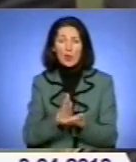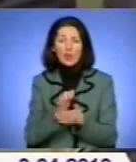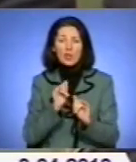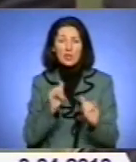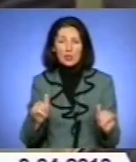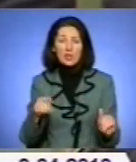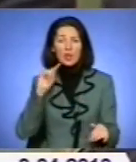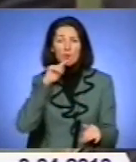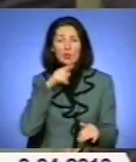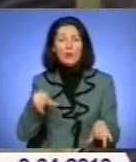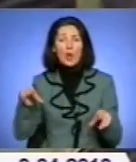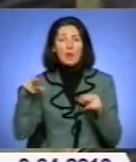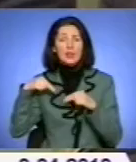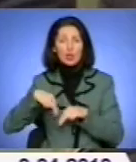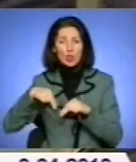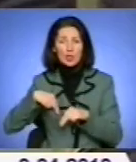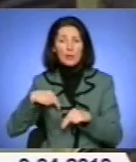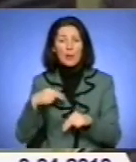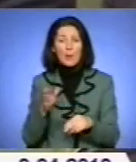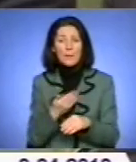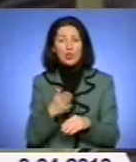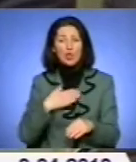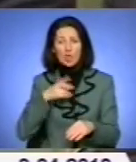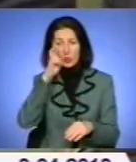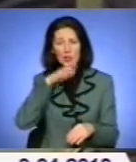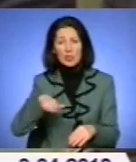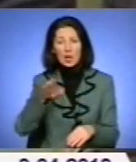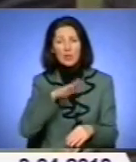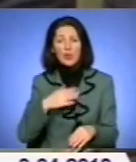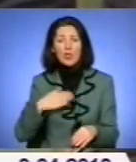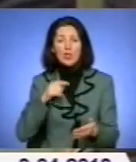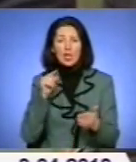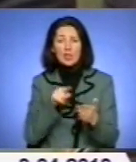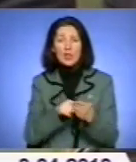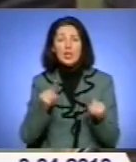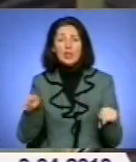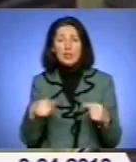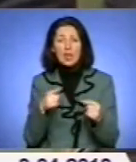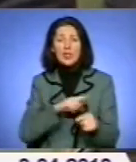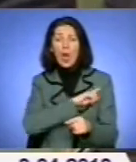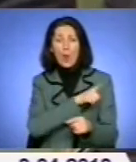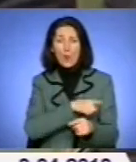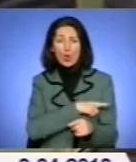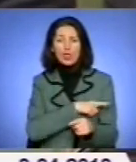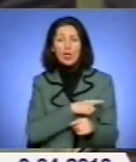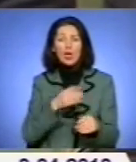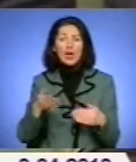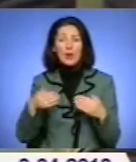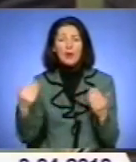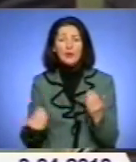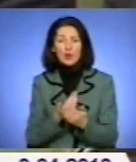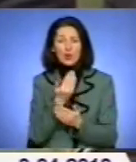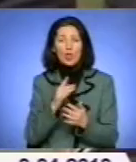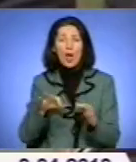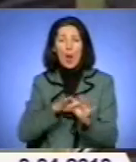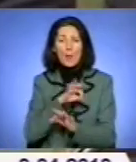странами. Наша общая цель – содействовать созданию мощных инновационно-инвестиционных проектов в промышленности, топливно-энергетическом